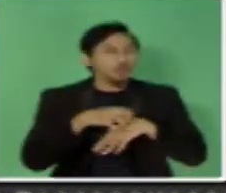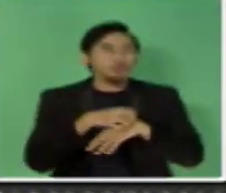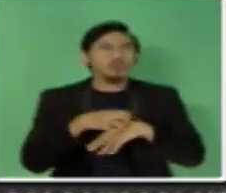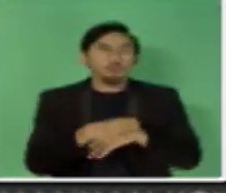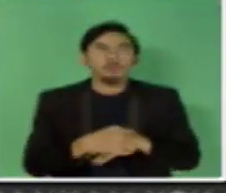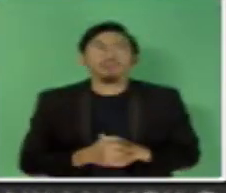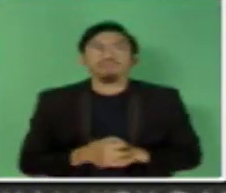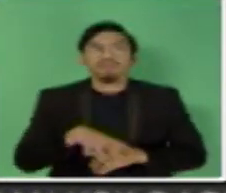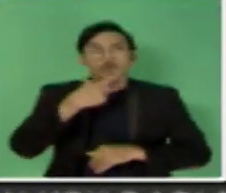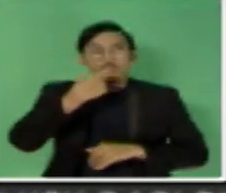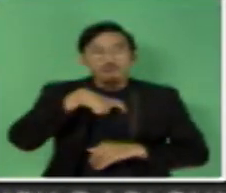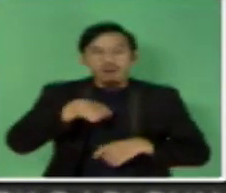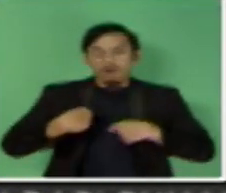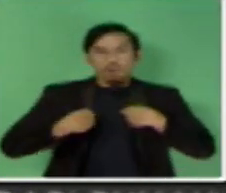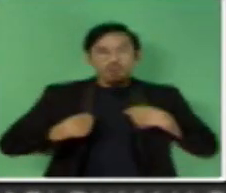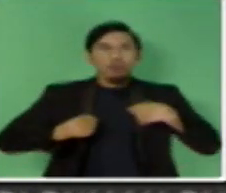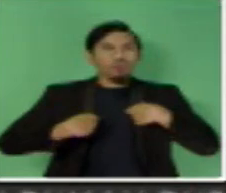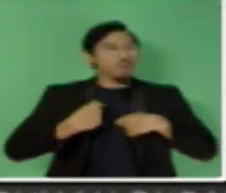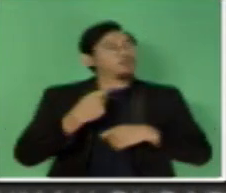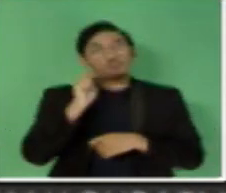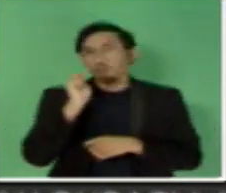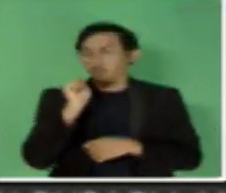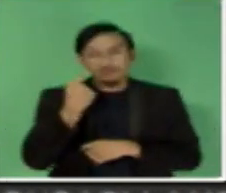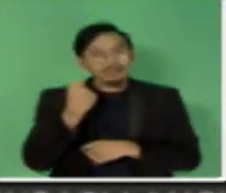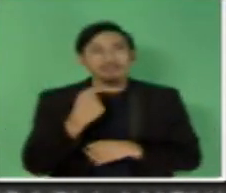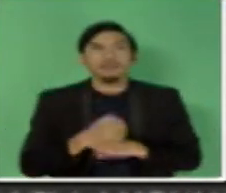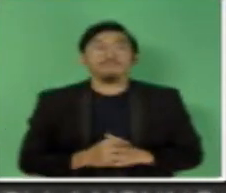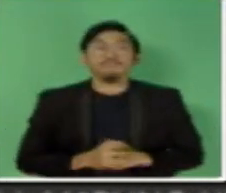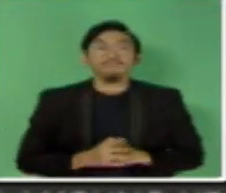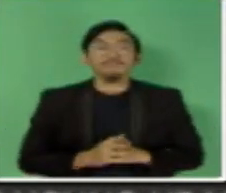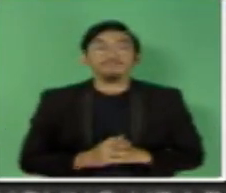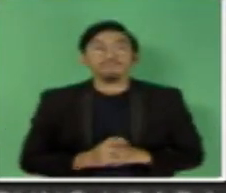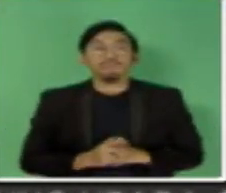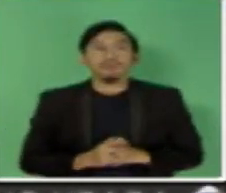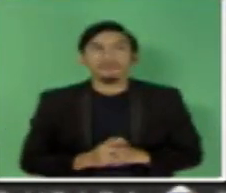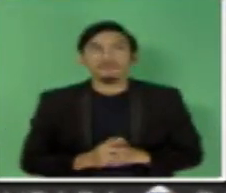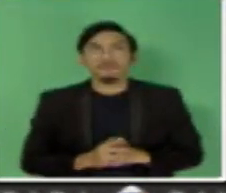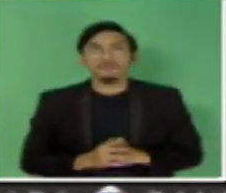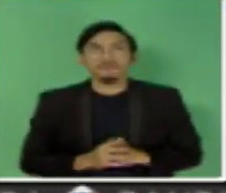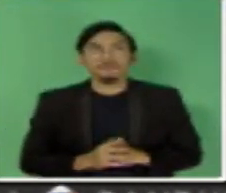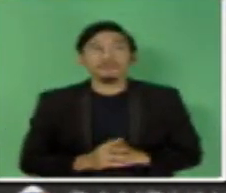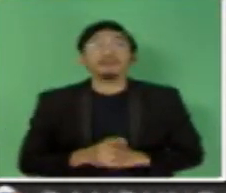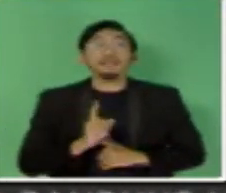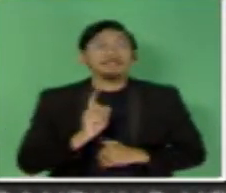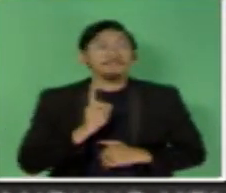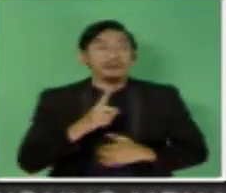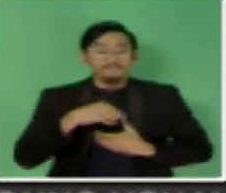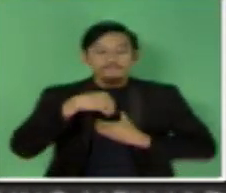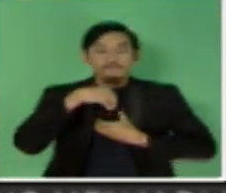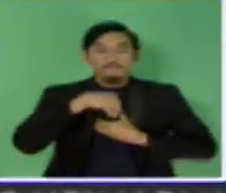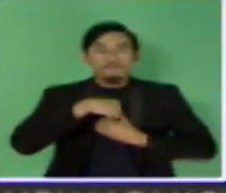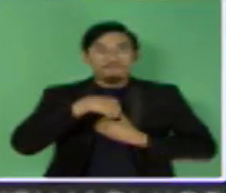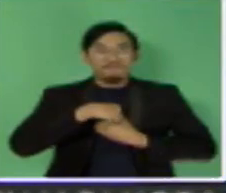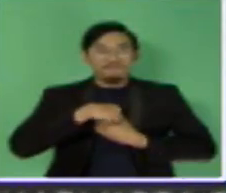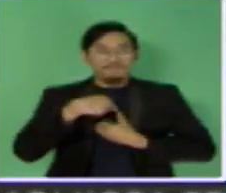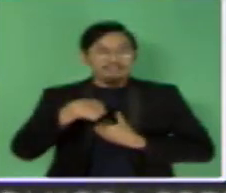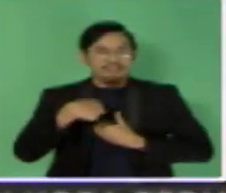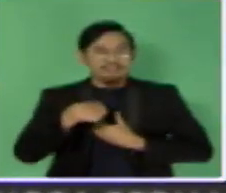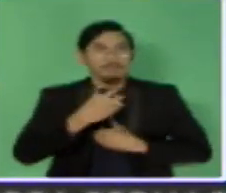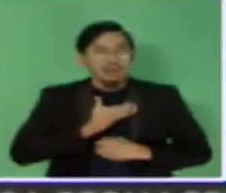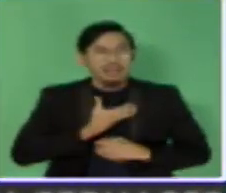gambling disorder, di mana orang yang mengidap gangguan ini tidak bisa mengontrol diri untuk berhenti berjudi. Penjudi pada dasarnya telah mengetahui adanya